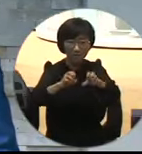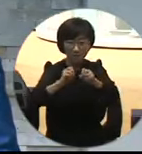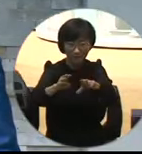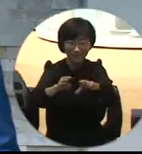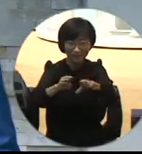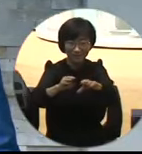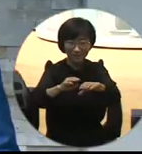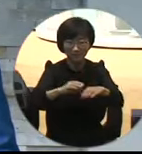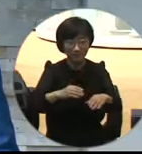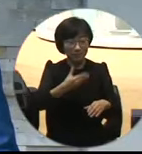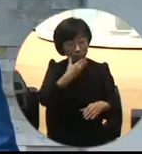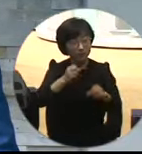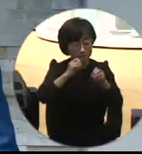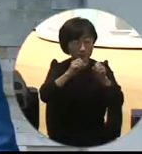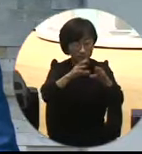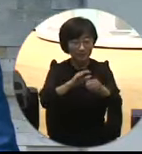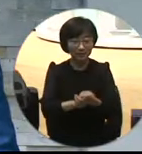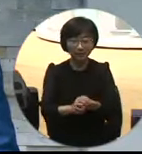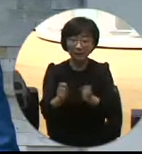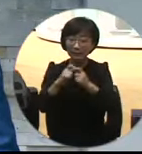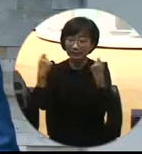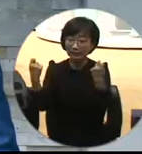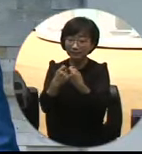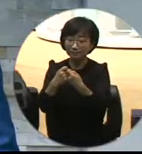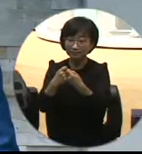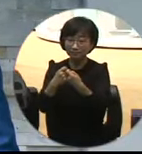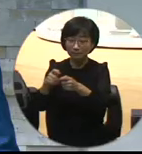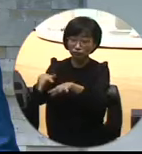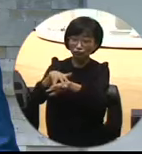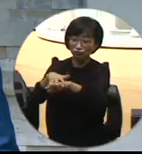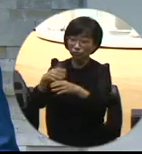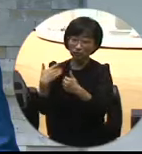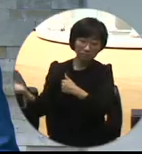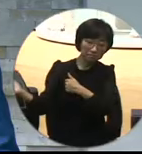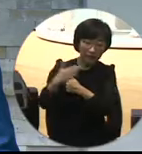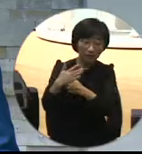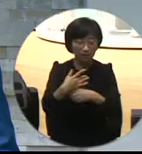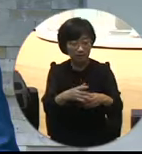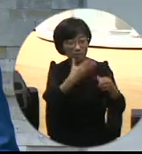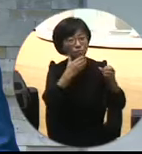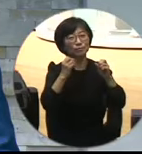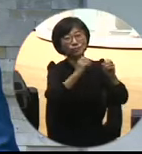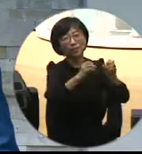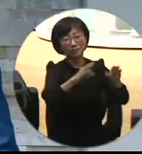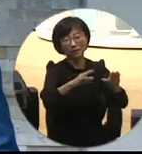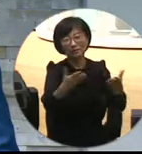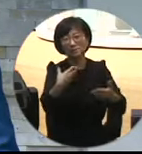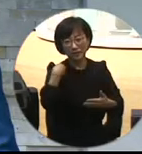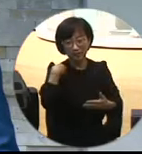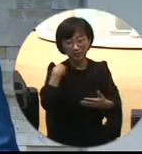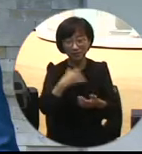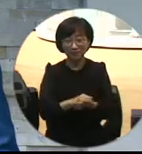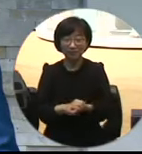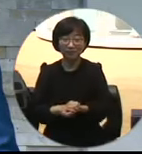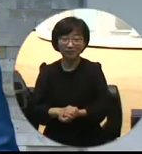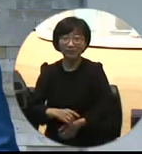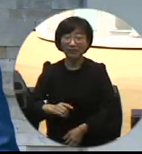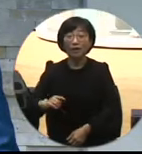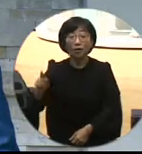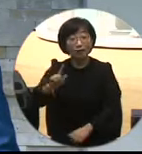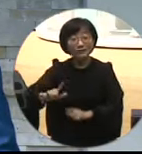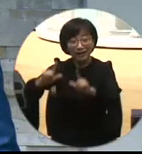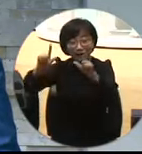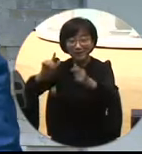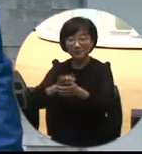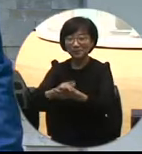뛰면서 실제로 지역을 나가면서 실제로 한 분은요 사무실에 전화가 왔어요. 부목사가 전화가